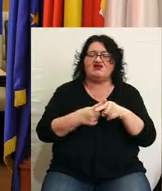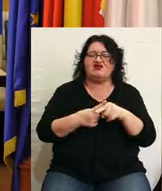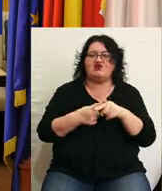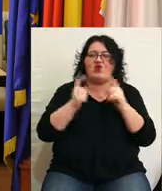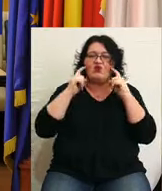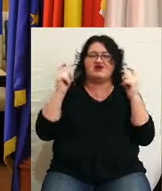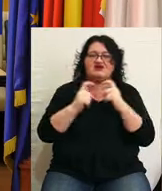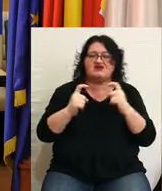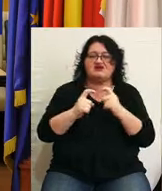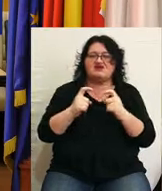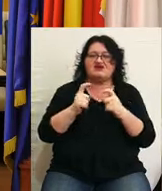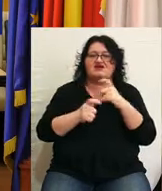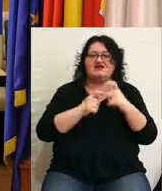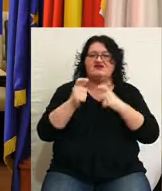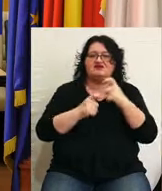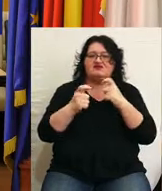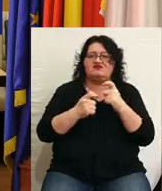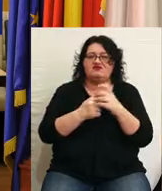criză